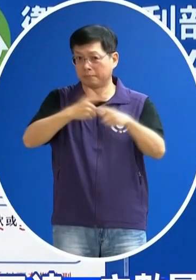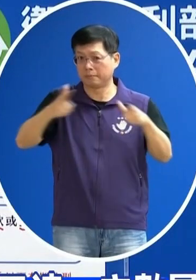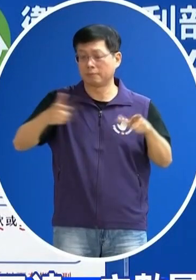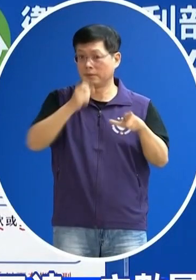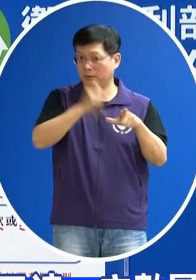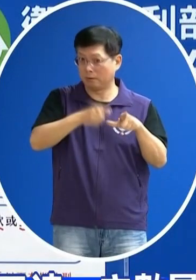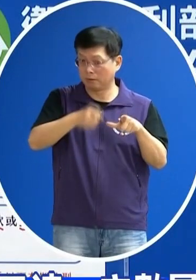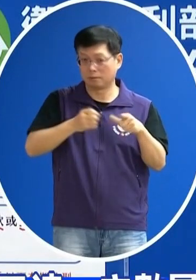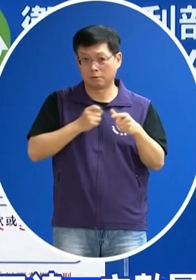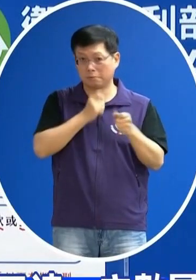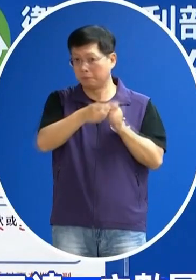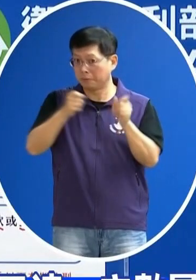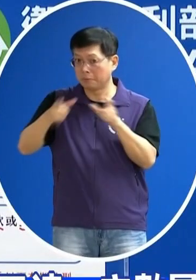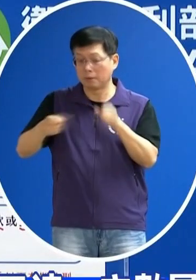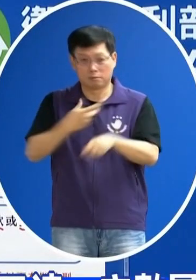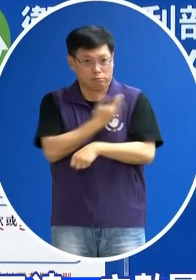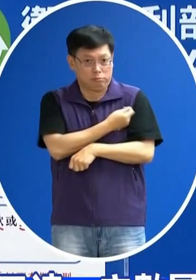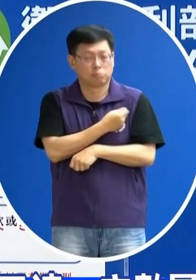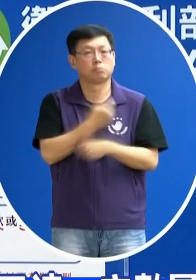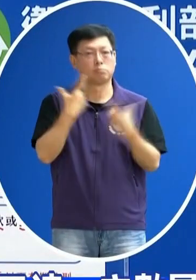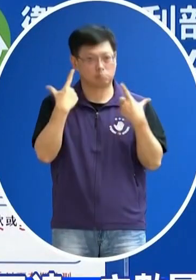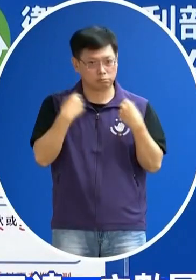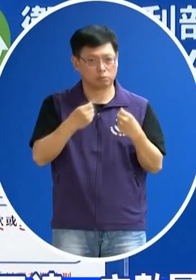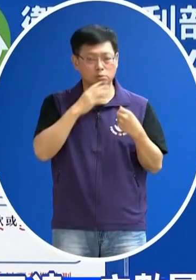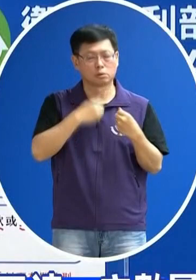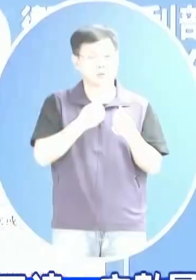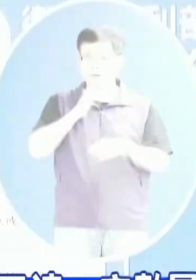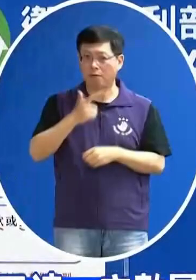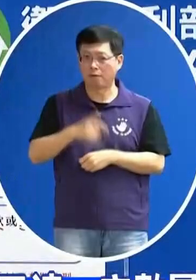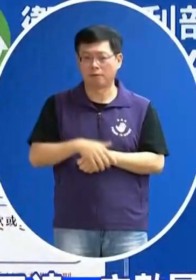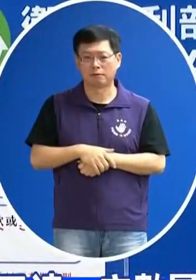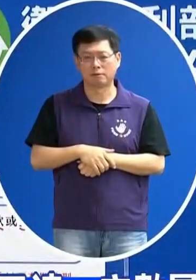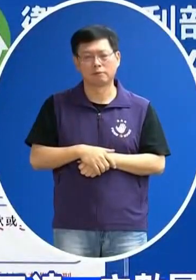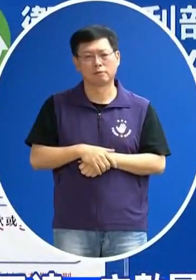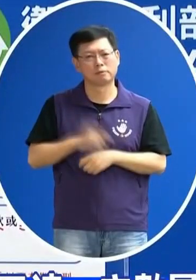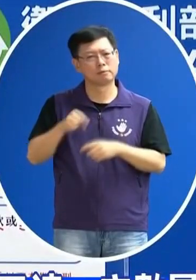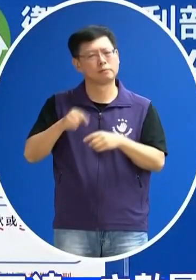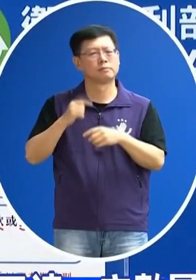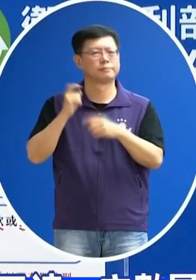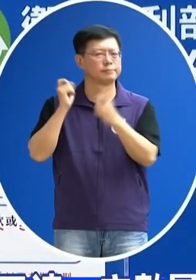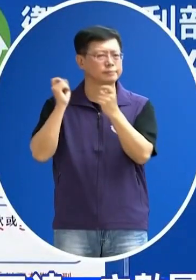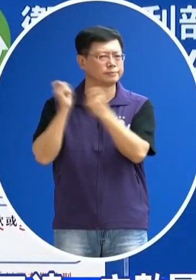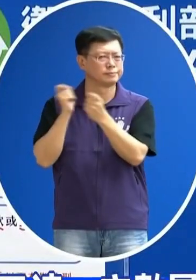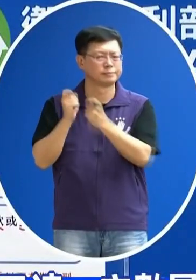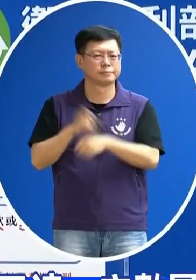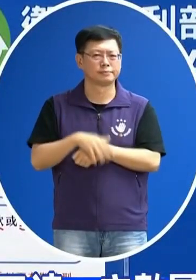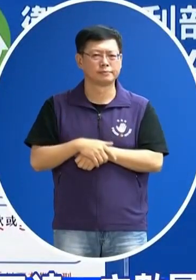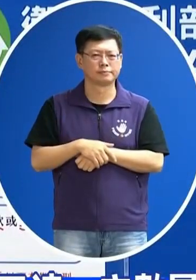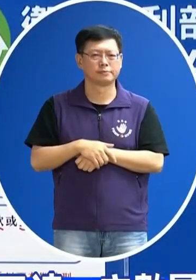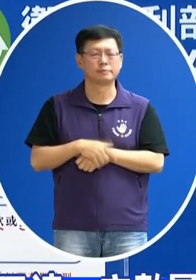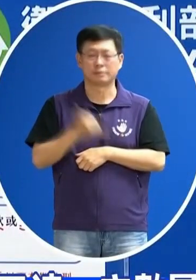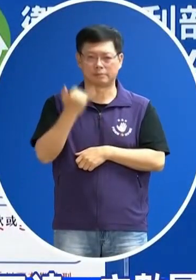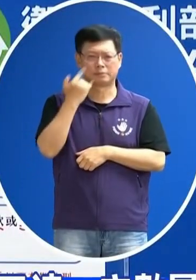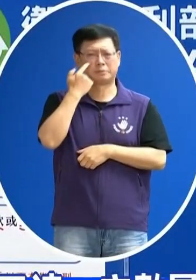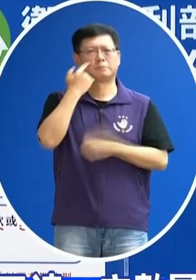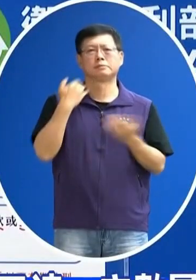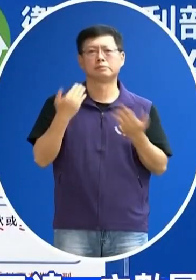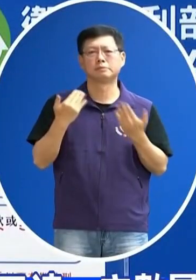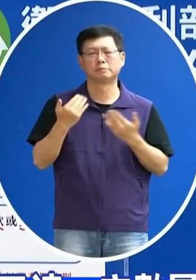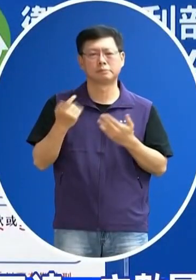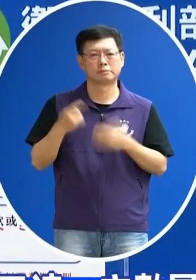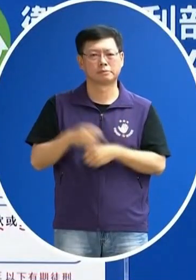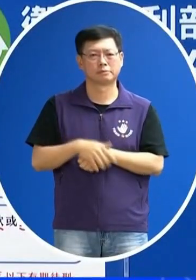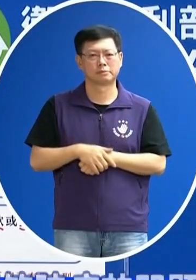商所购买的，那都有达到一定的数量。最近我们可以明显感